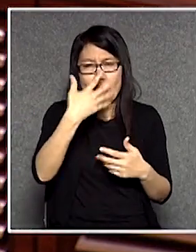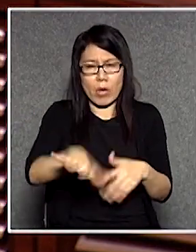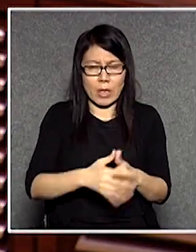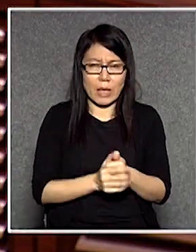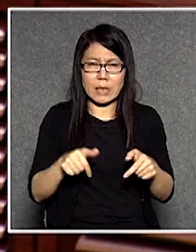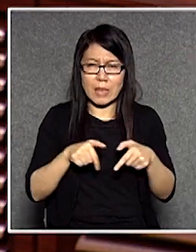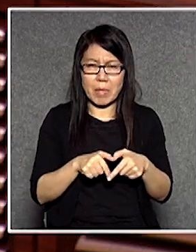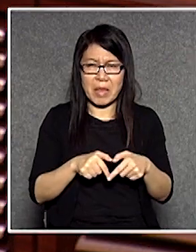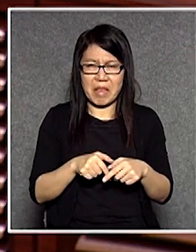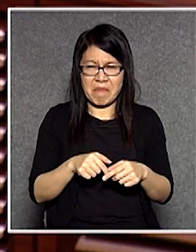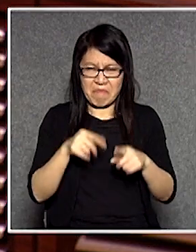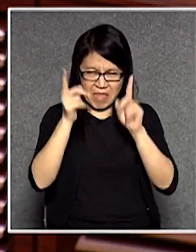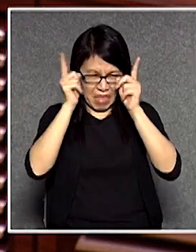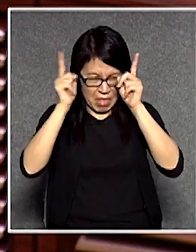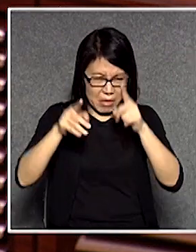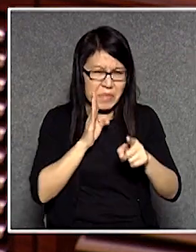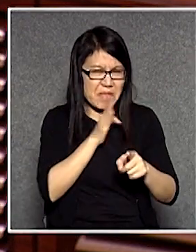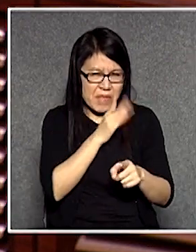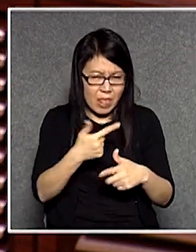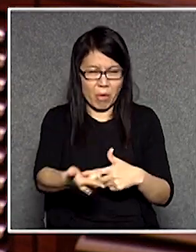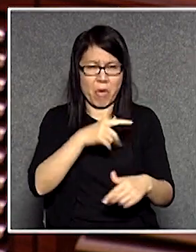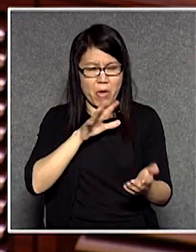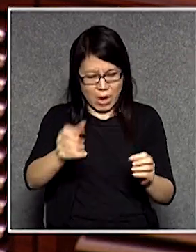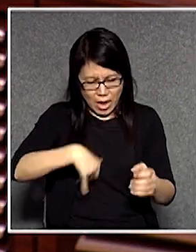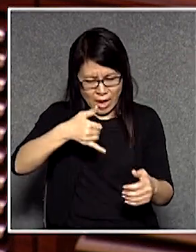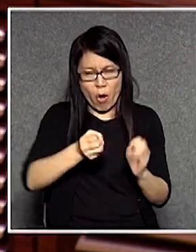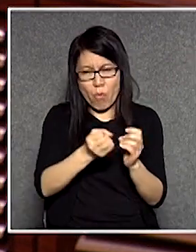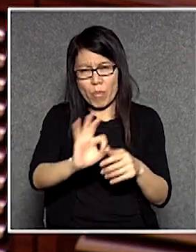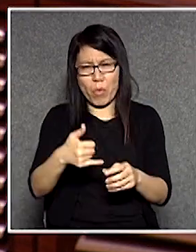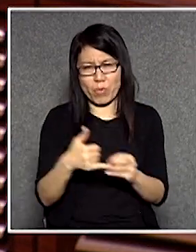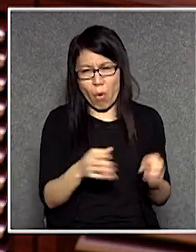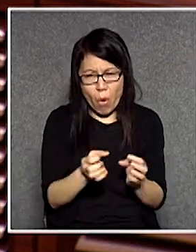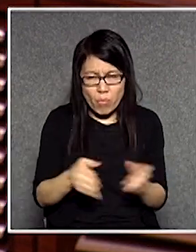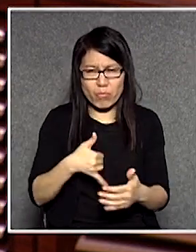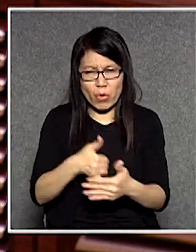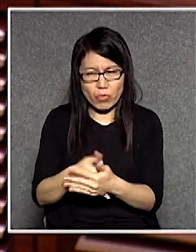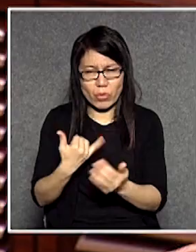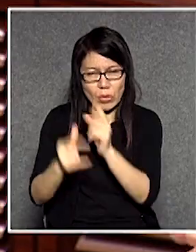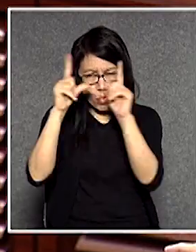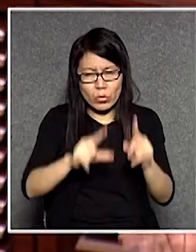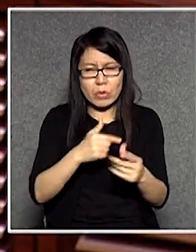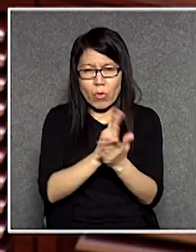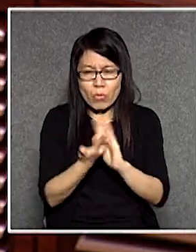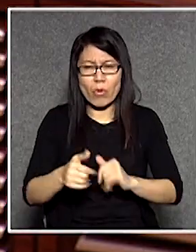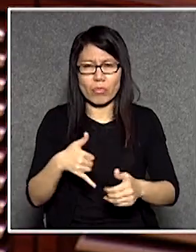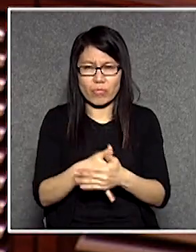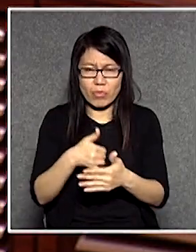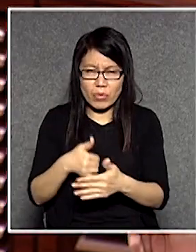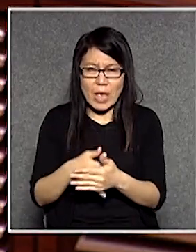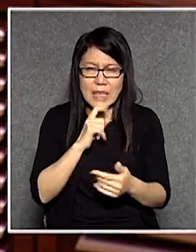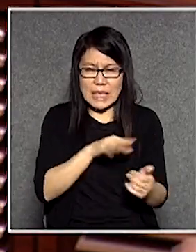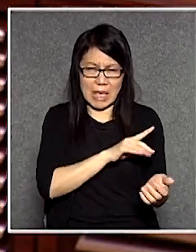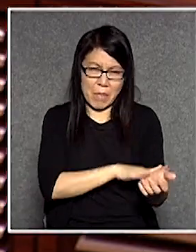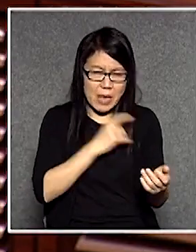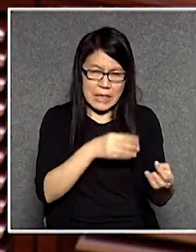事生非、有會不開、故意拉布、阻礙民生、左手收黑金、